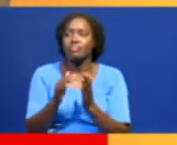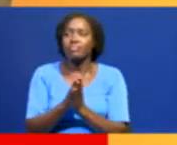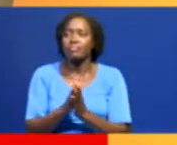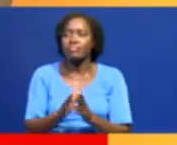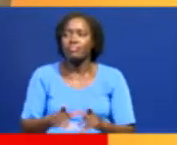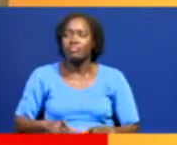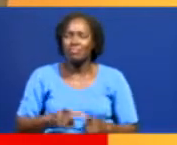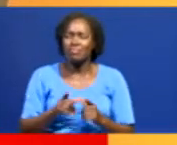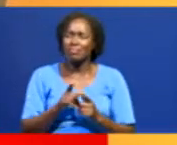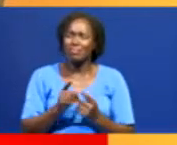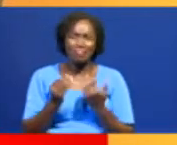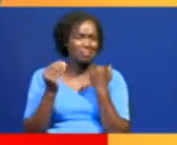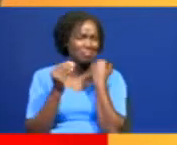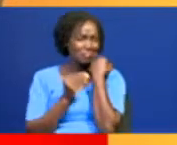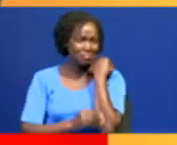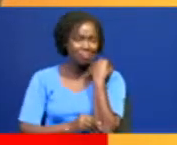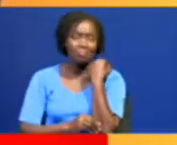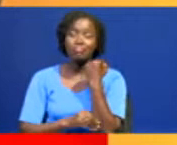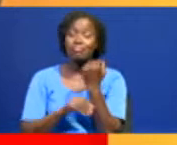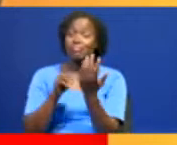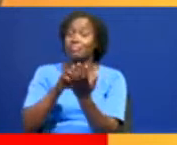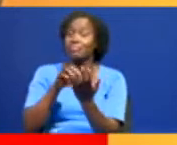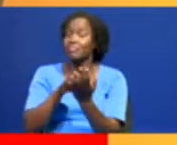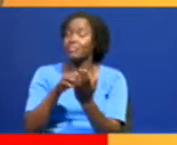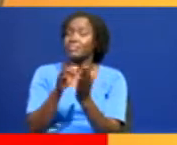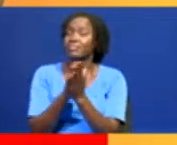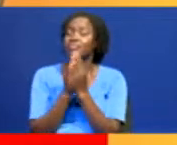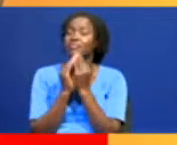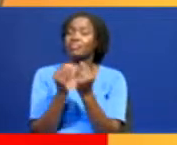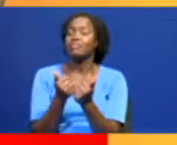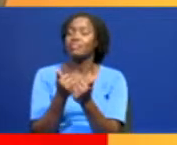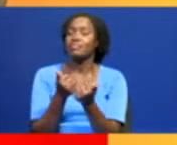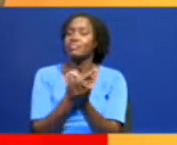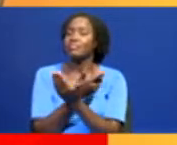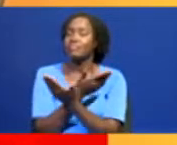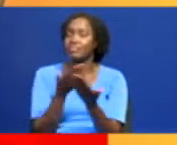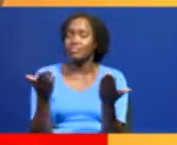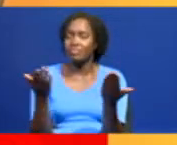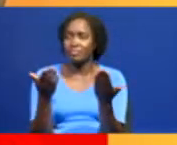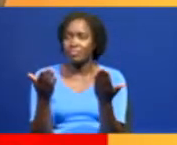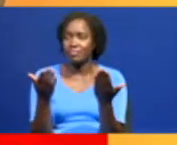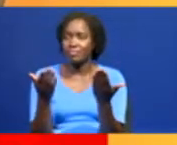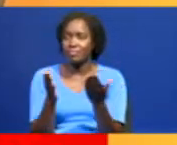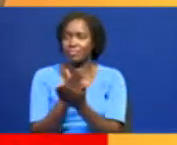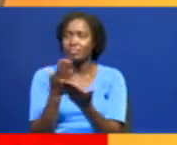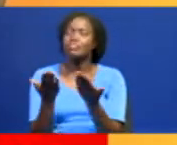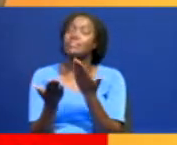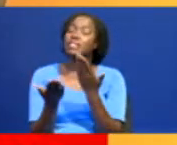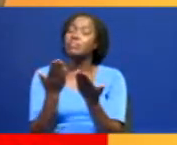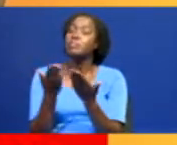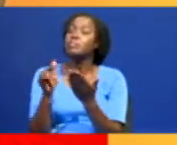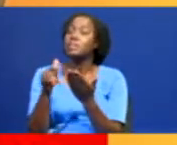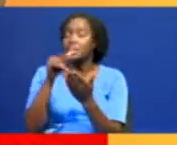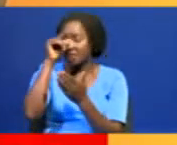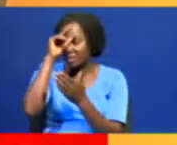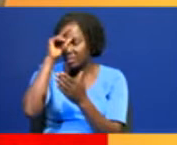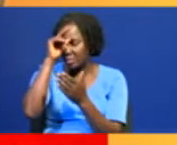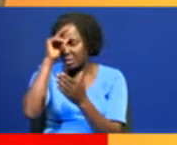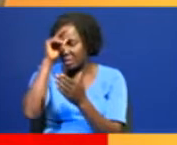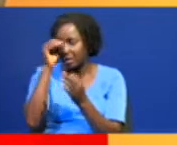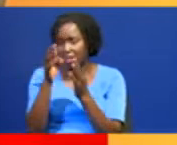sehemu duni katika nchi hii inashughulikiwa. Kwa hivyo ile ni kitu kwanza nikasema pengine hii serikali ingefanya